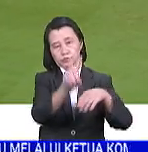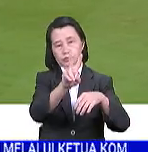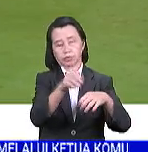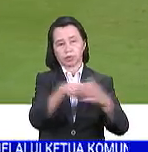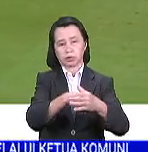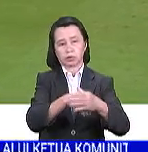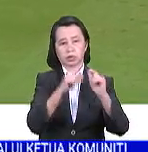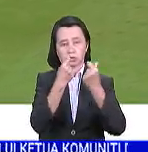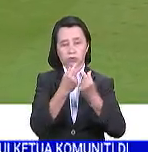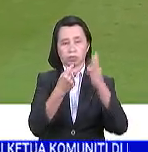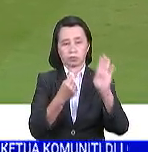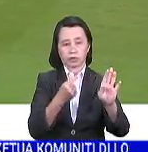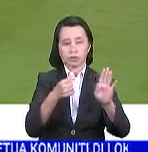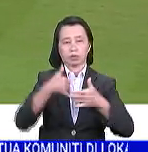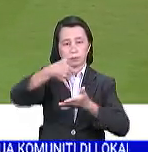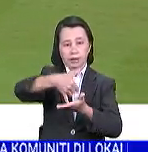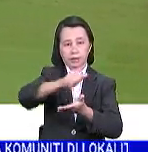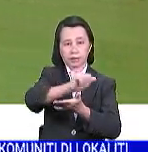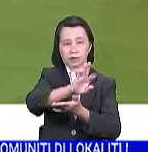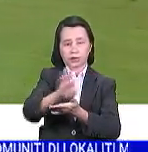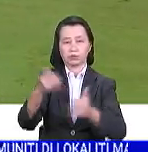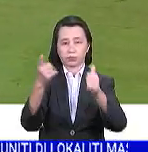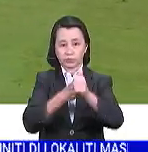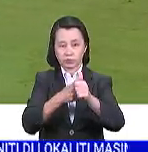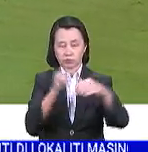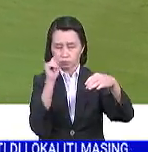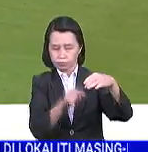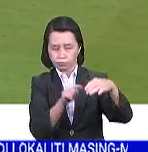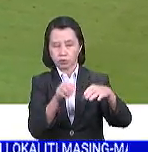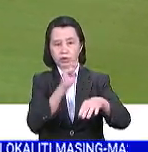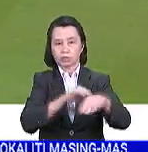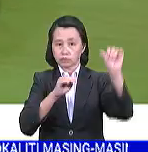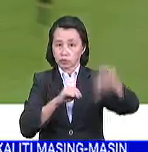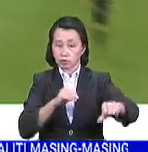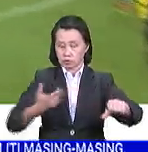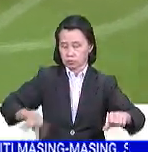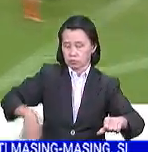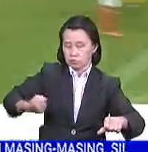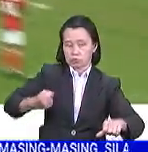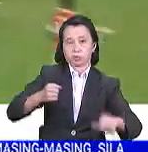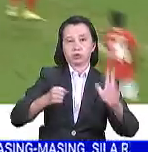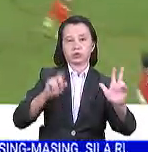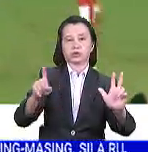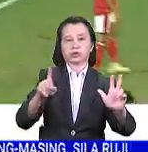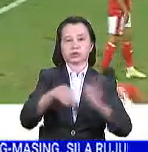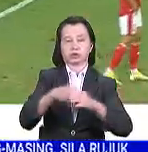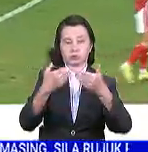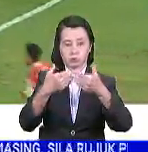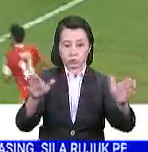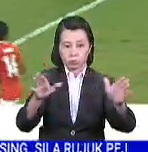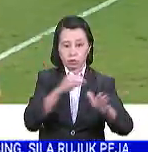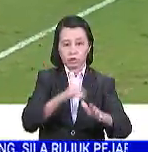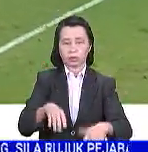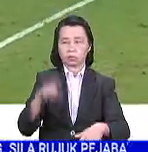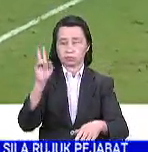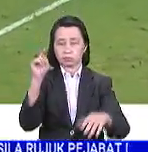dalam perlawanan kumpulan B Piala AFF. Gol pertamanya dijaringkan semasa menewaskan Kemboja 3-1 dalam perlawanan pembukaan, manakala